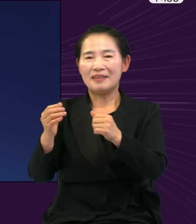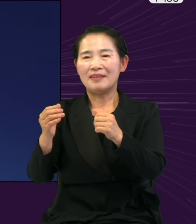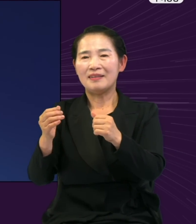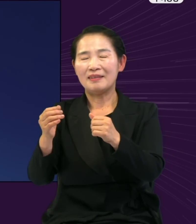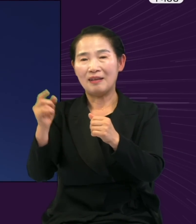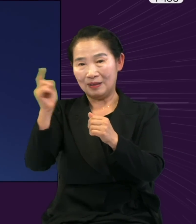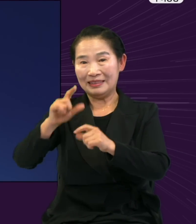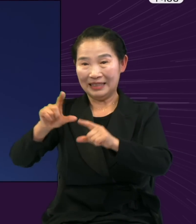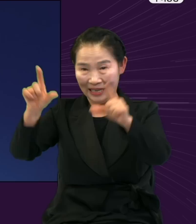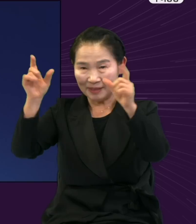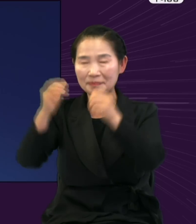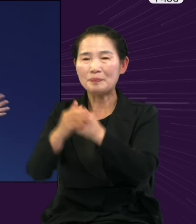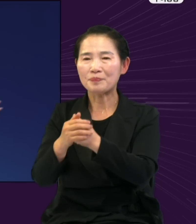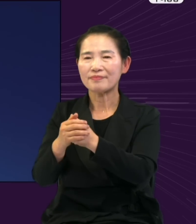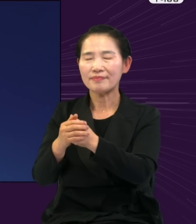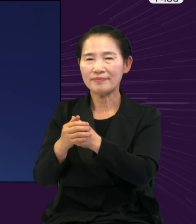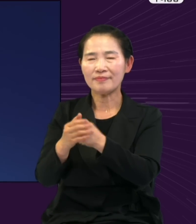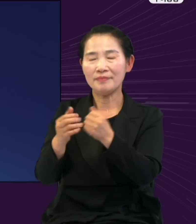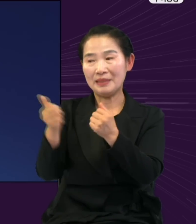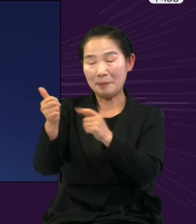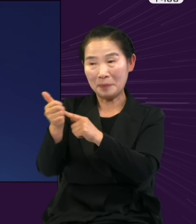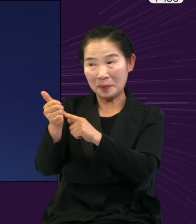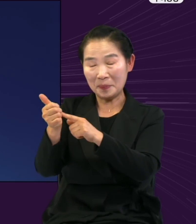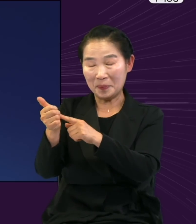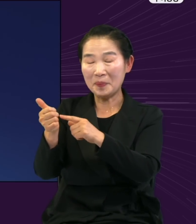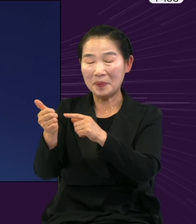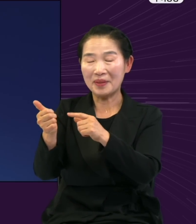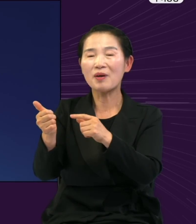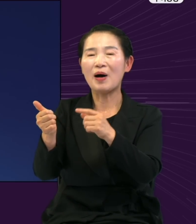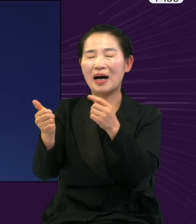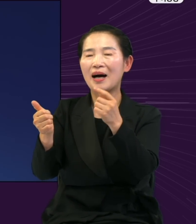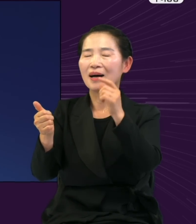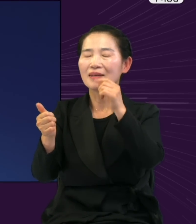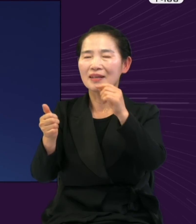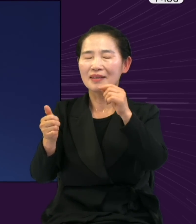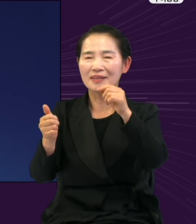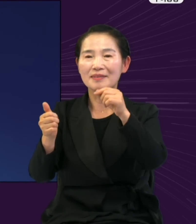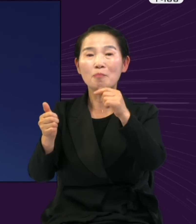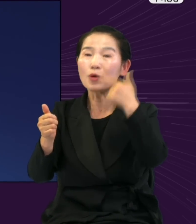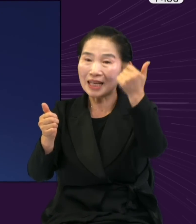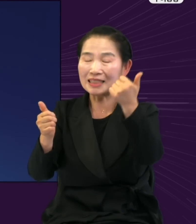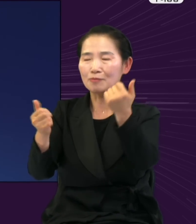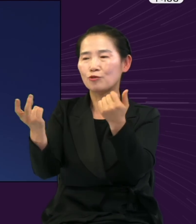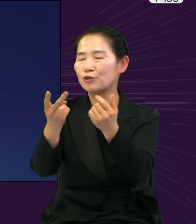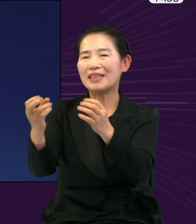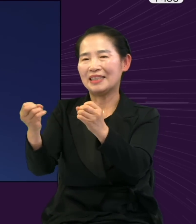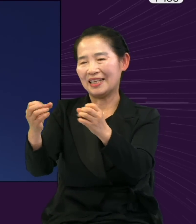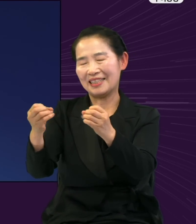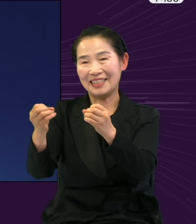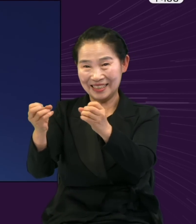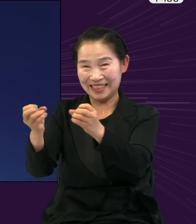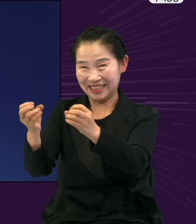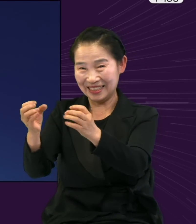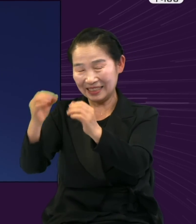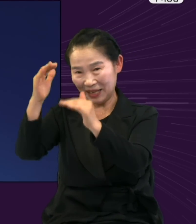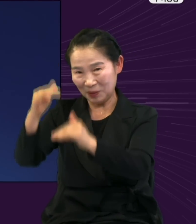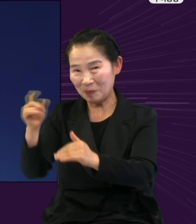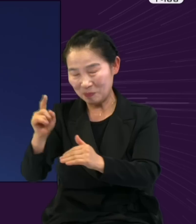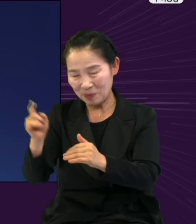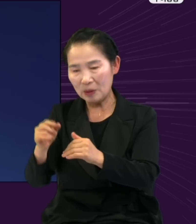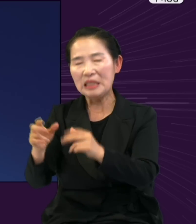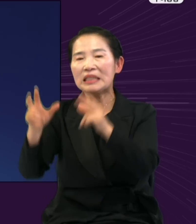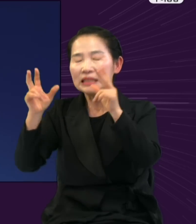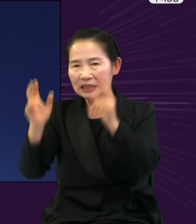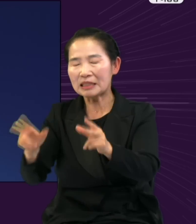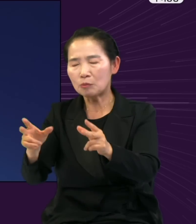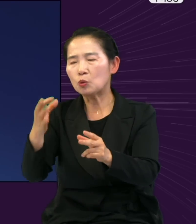이제 가브리엘 목사님이 집 밖으로 나가실 때 저희 신랑이 따라오더래요. 그래서 그러더니 묻더랍니다. 내가 지금은 돈이 없어서 아무것도 해줄 수